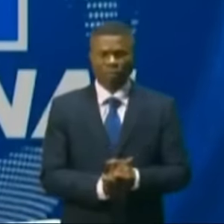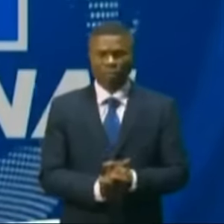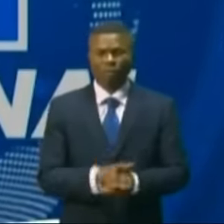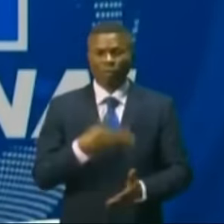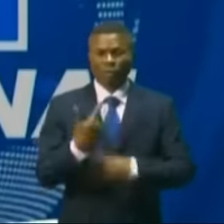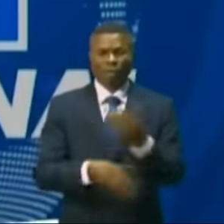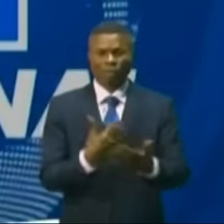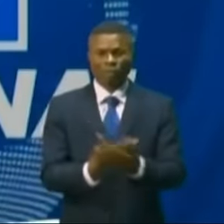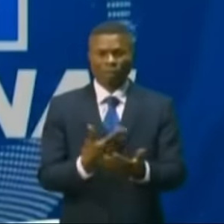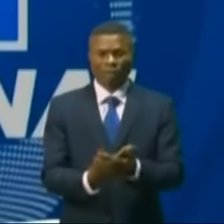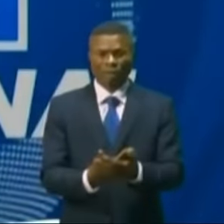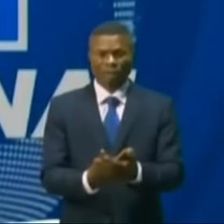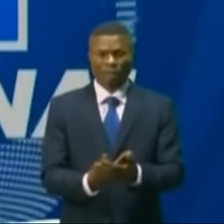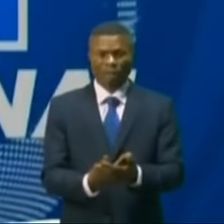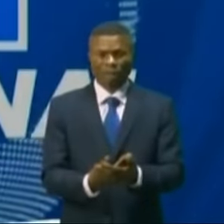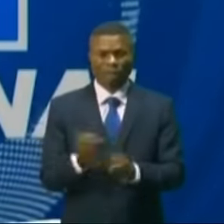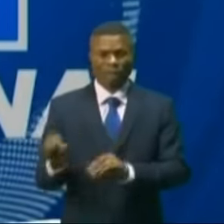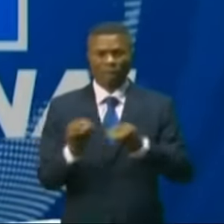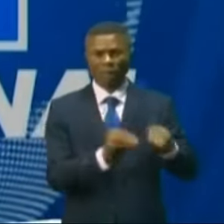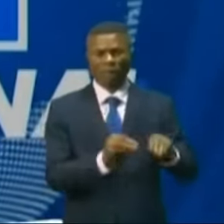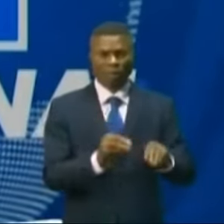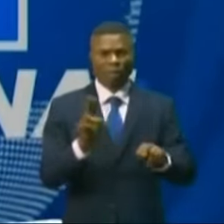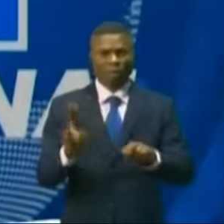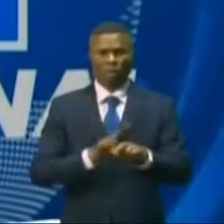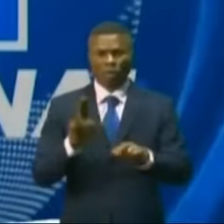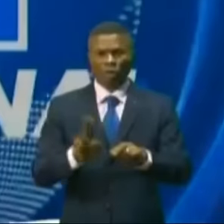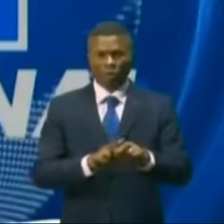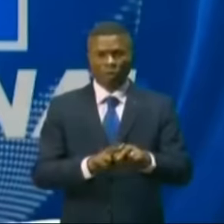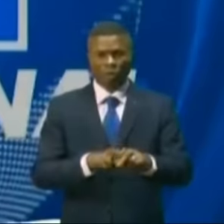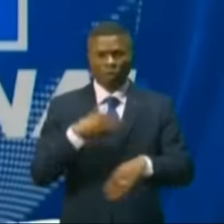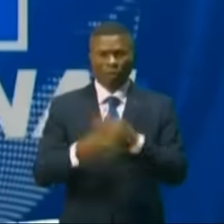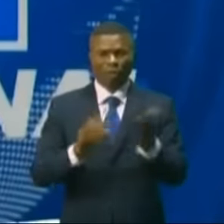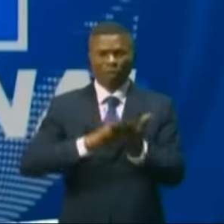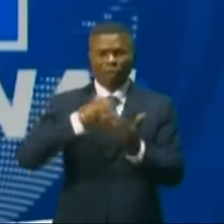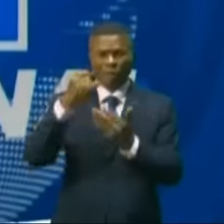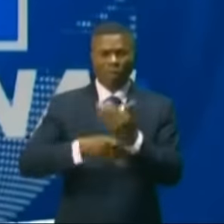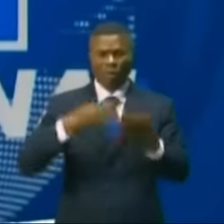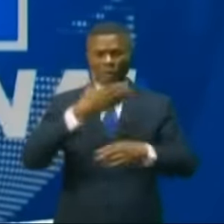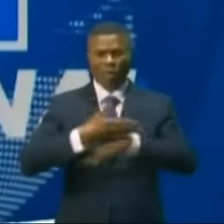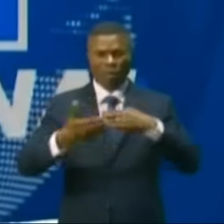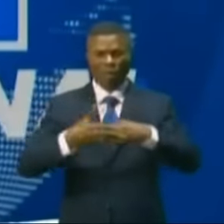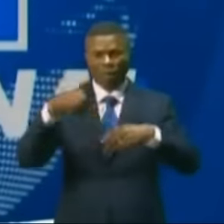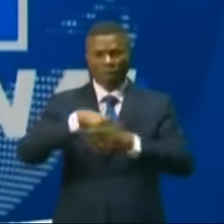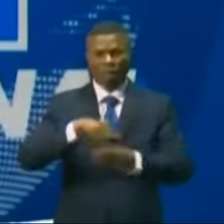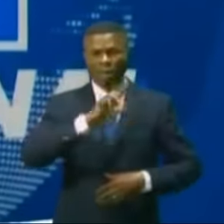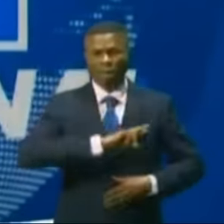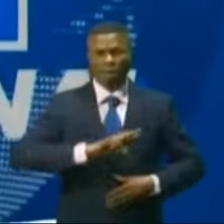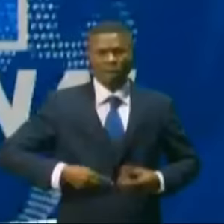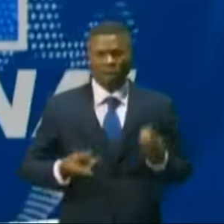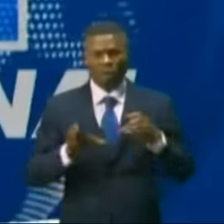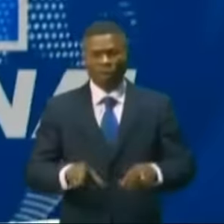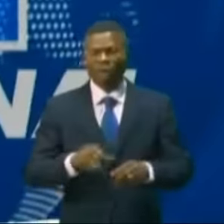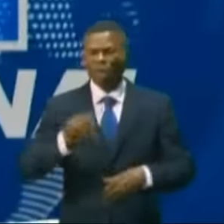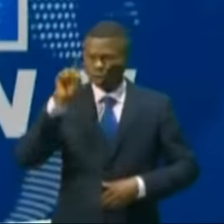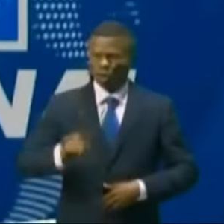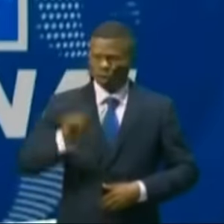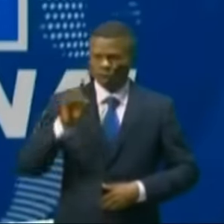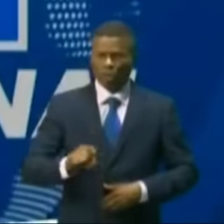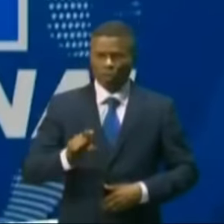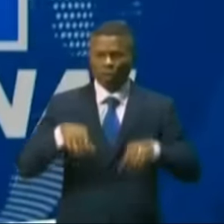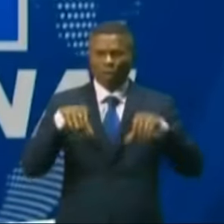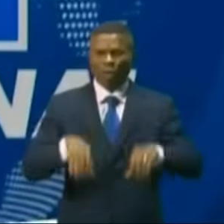Accélérer le rythme de la mise en œuvre et de réalisation des projets d'infrastructure en RDC, un impératif pour un